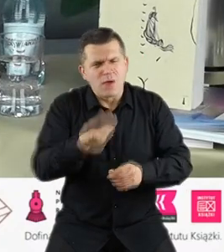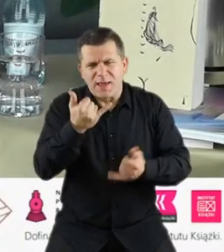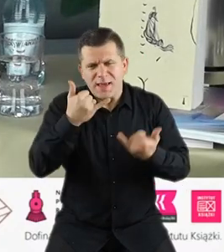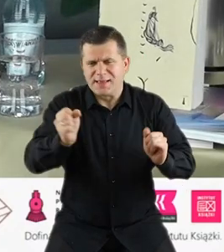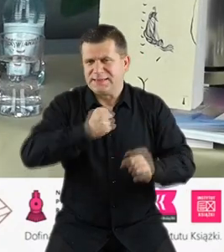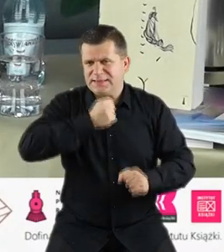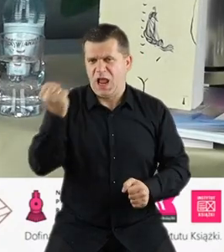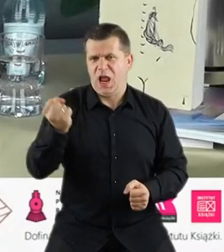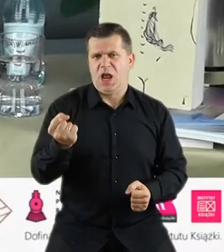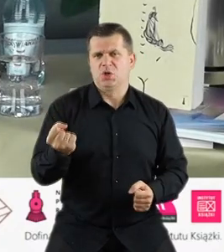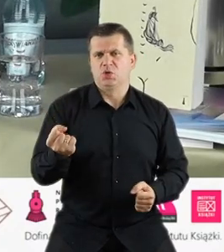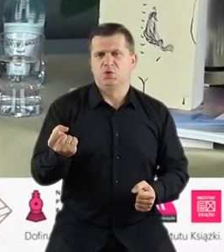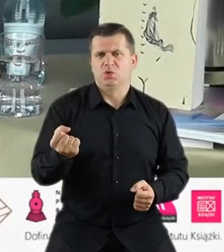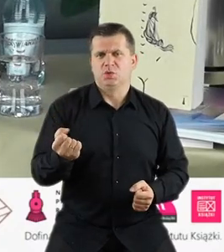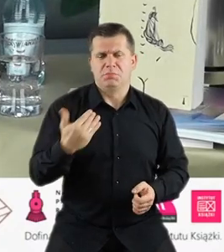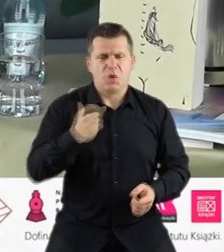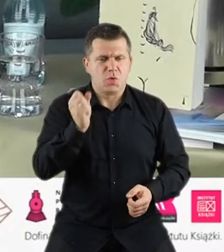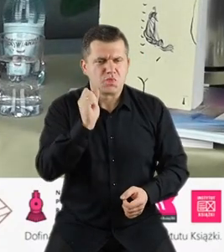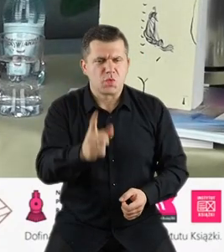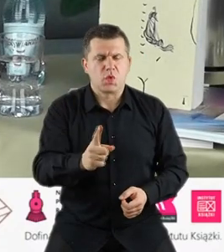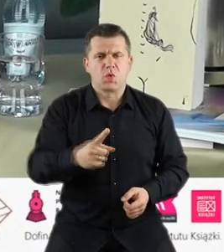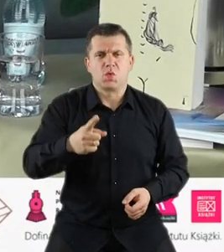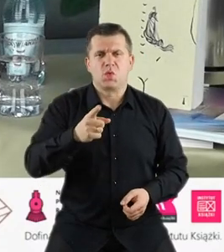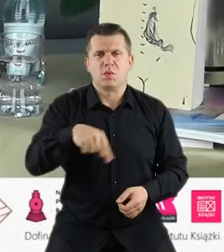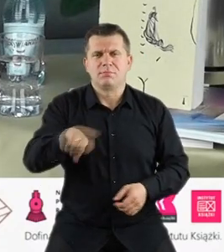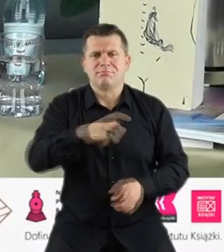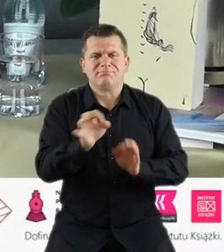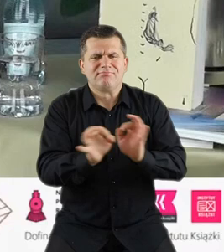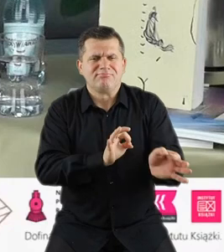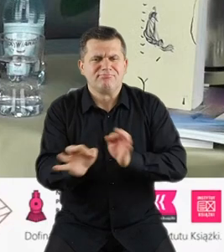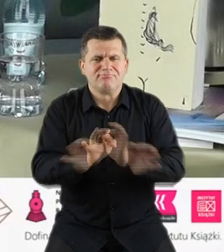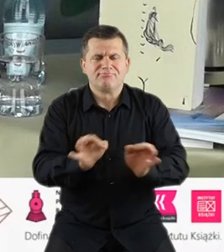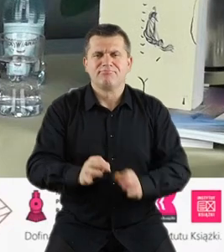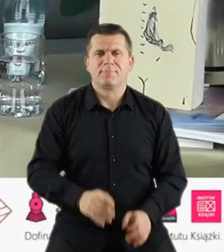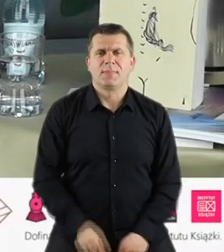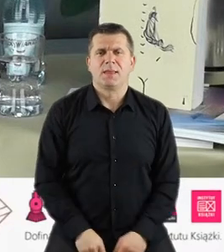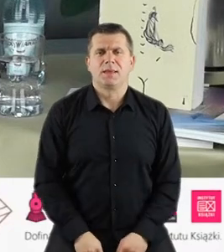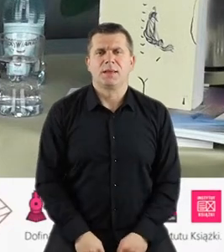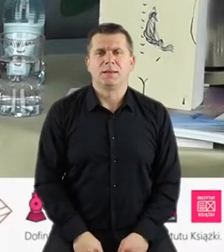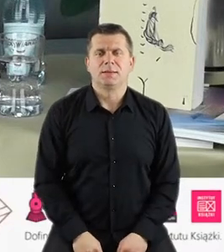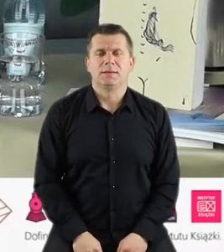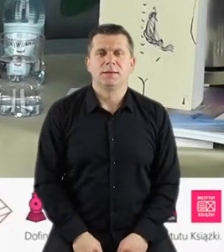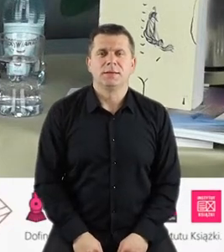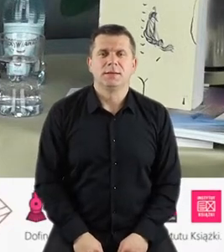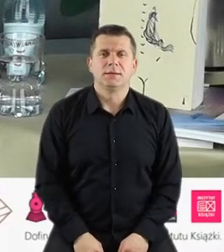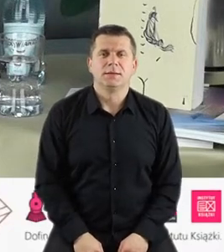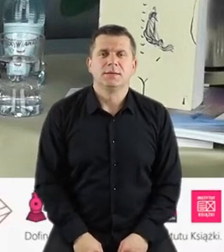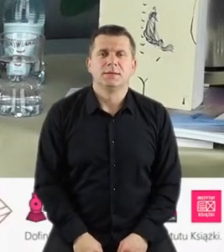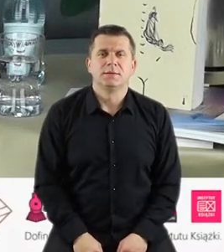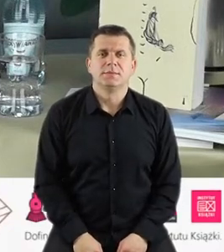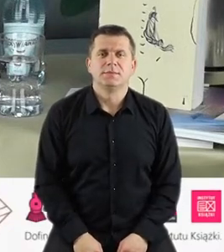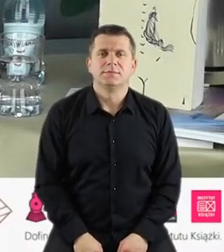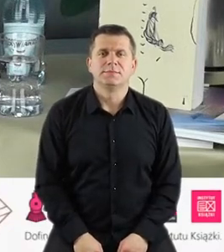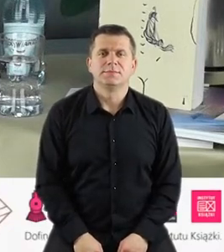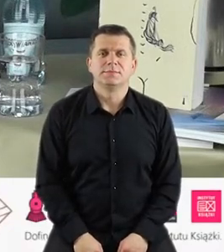starsze pojawiły się, jakieś antyczne zarysy. I no